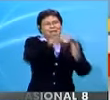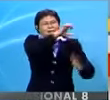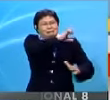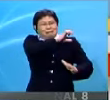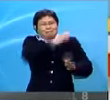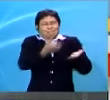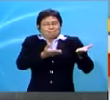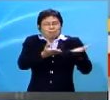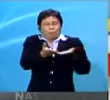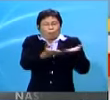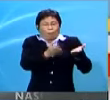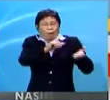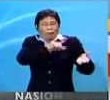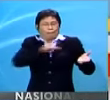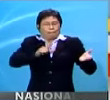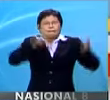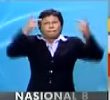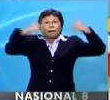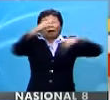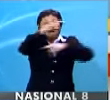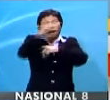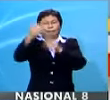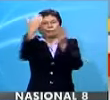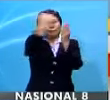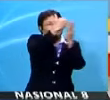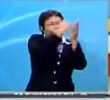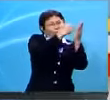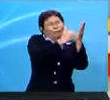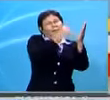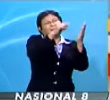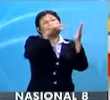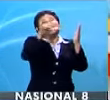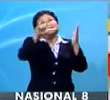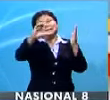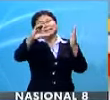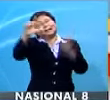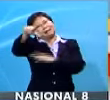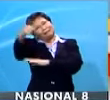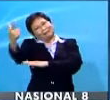mereka untuk berkhidmat sebagai lembaga pengarah Syarikat tersenarai yang